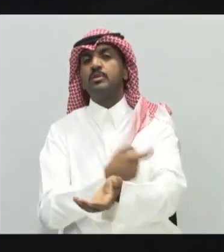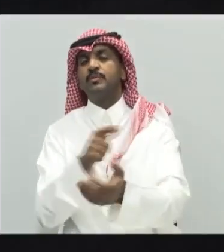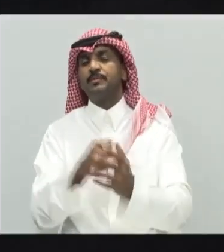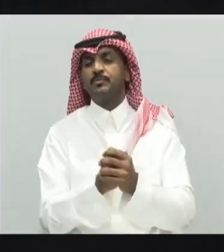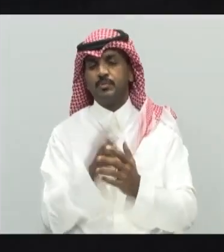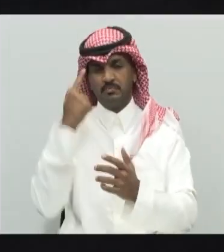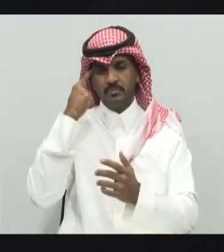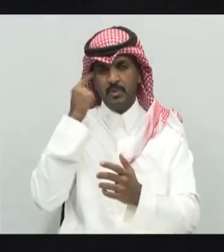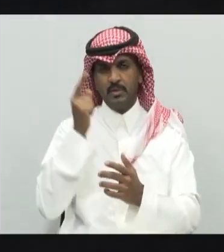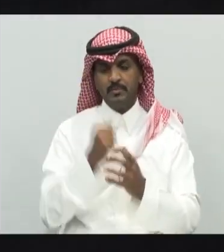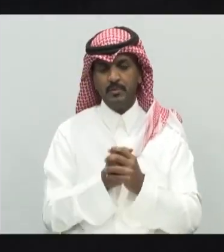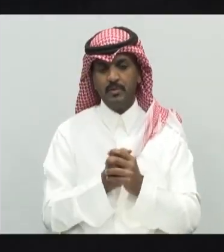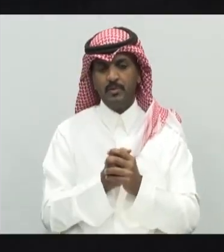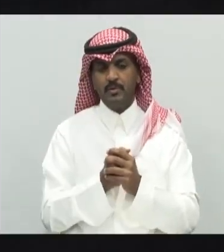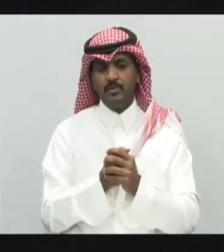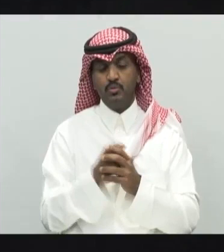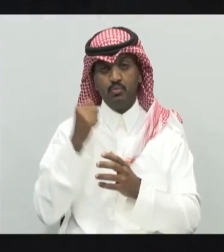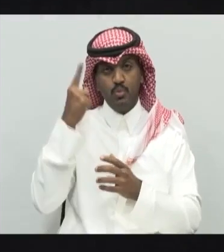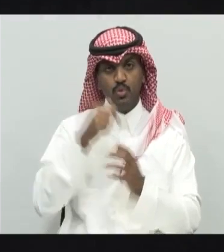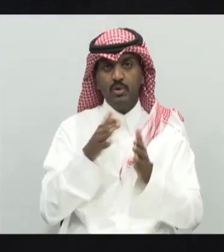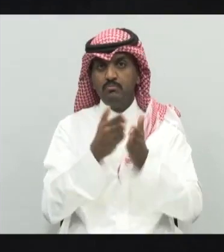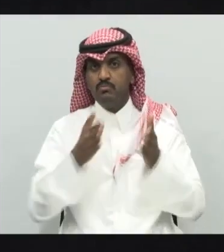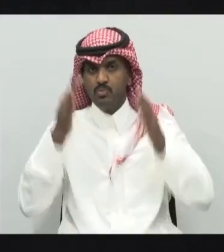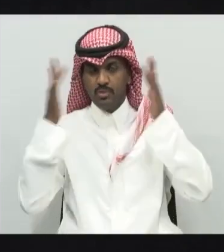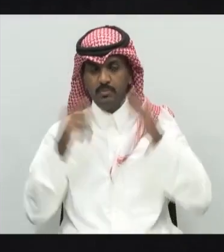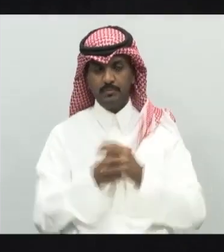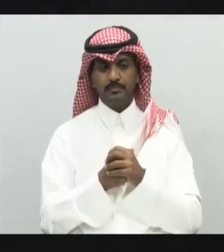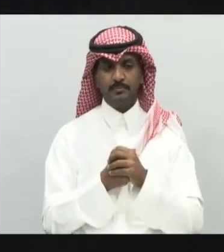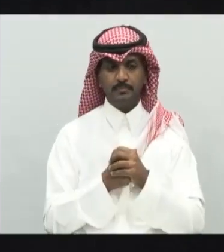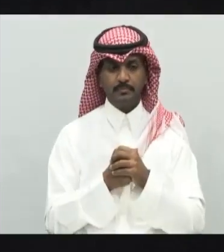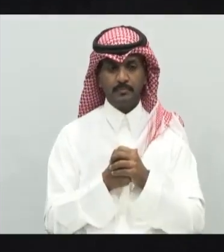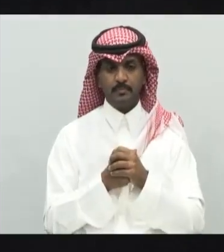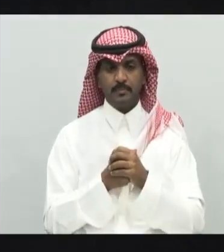او نعلم نبوغ المسلمين في هذه المجالات